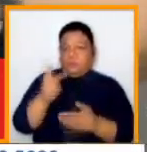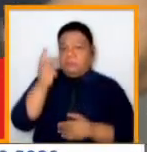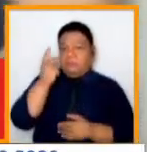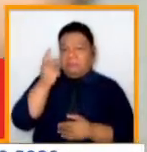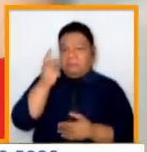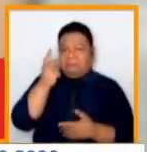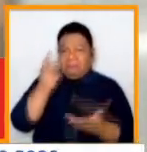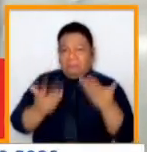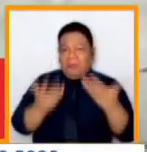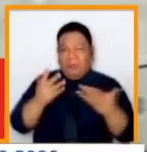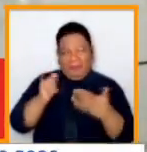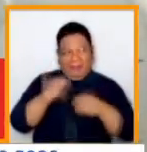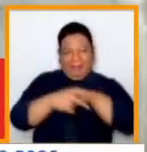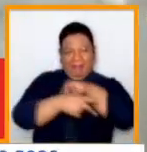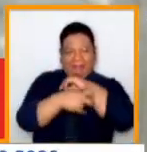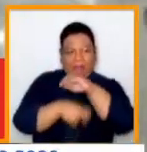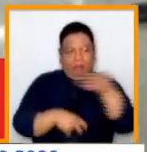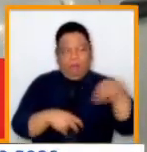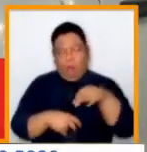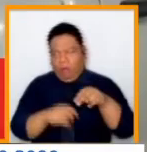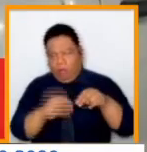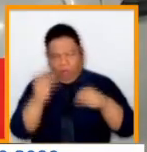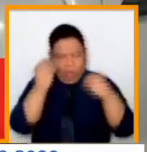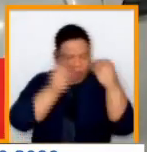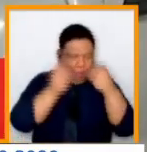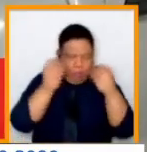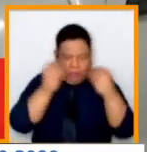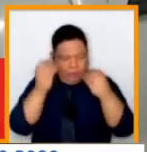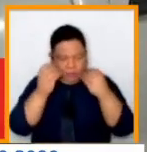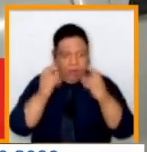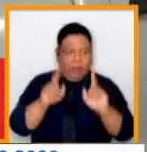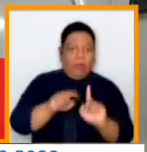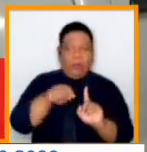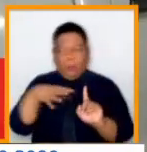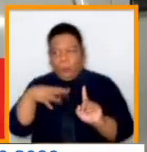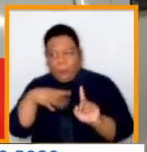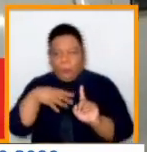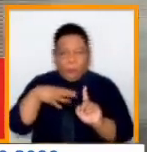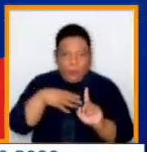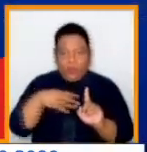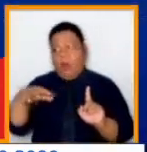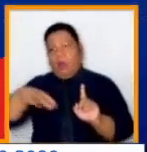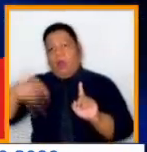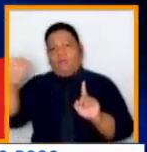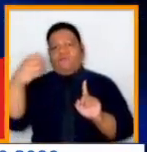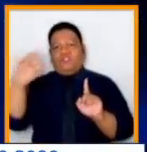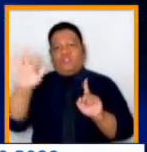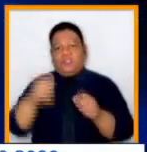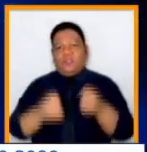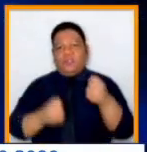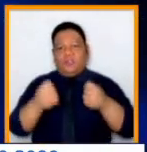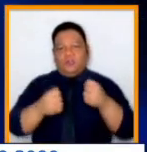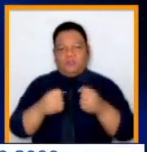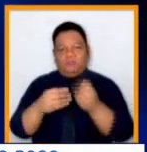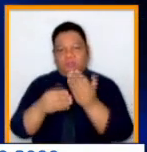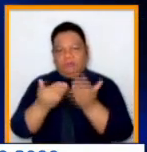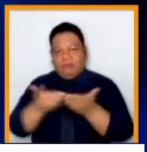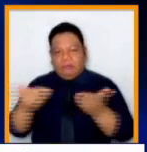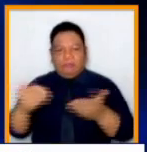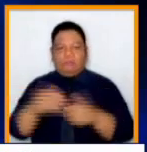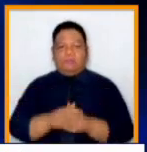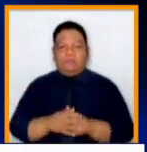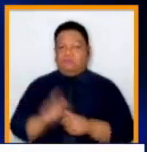para malito sila at matagalan dito sa likod habang sila'y sinasalisihan doon sa harap. Huwag po silang maniniwala kaagad sa